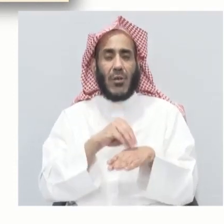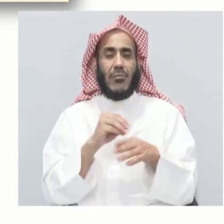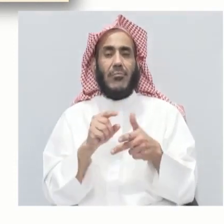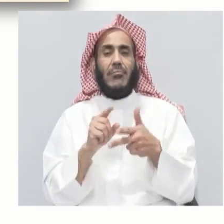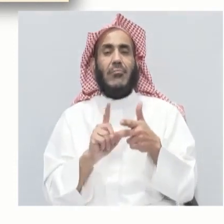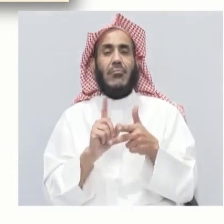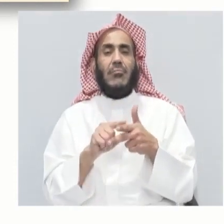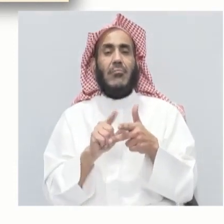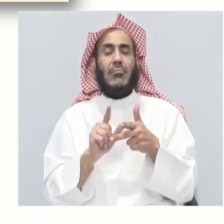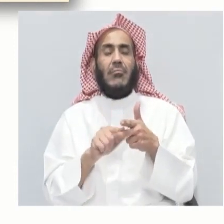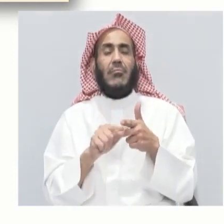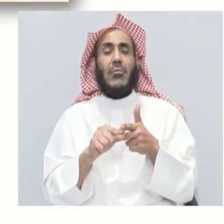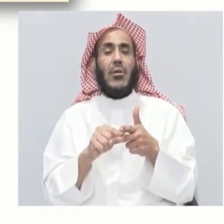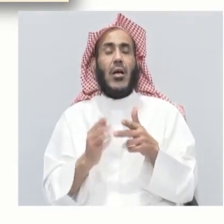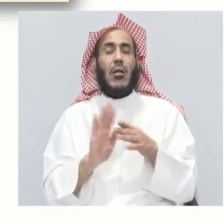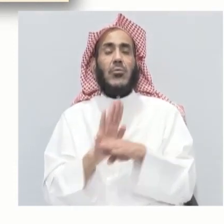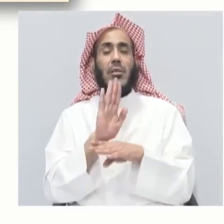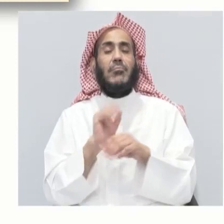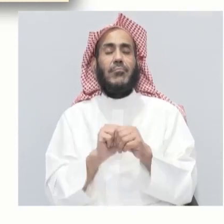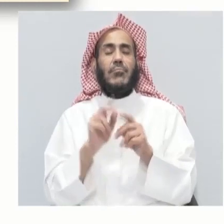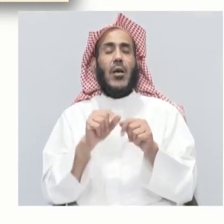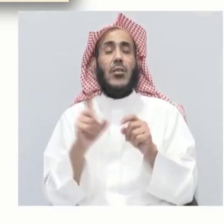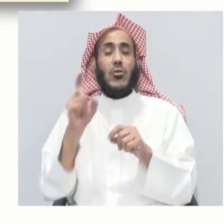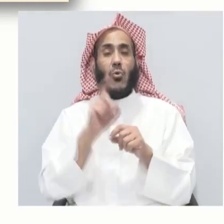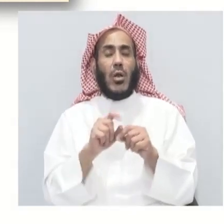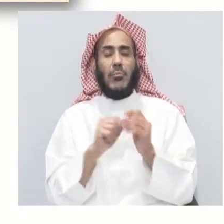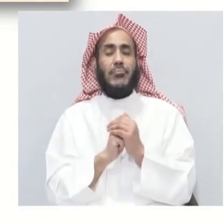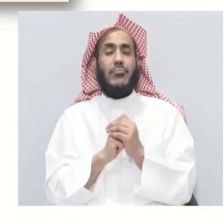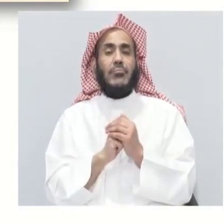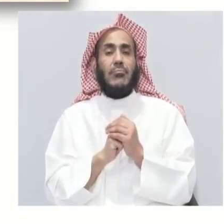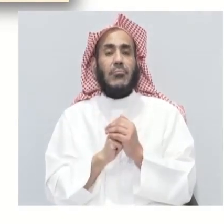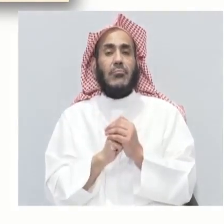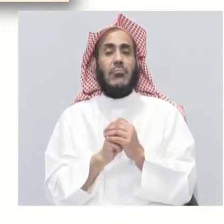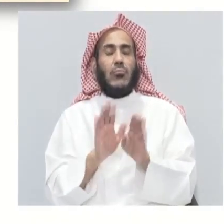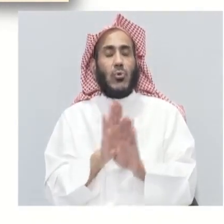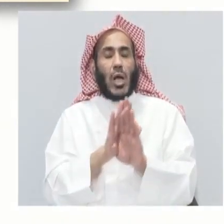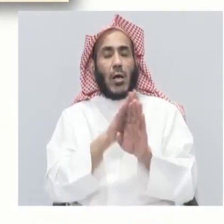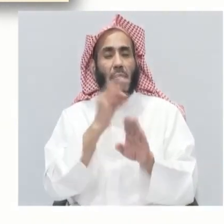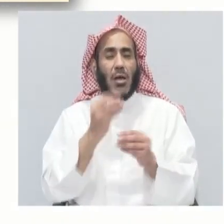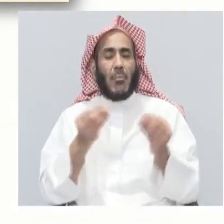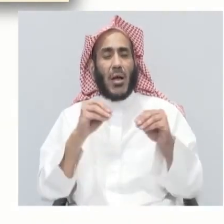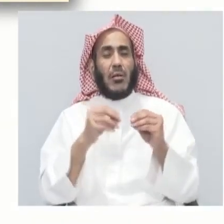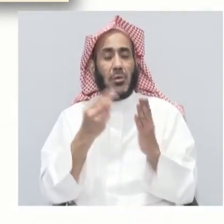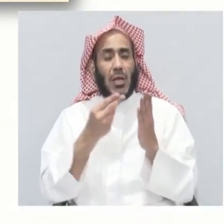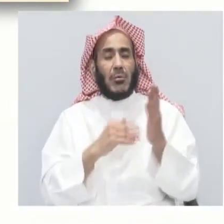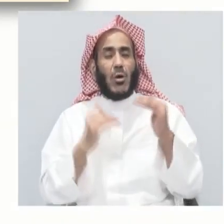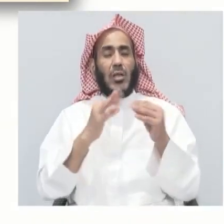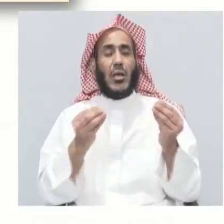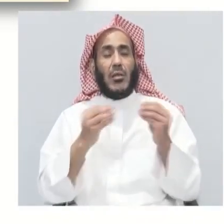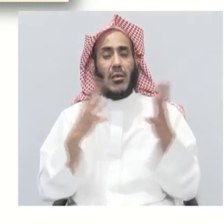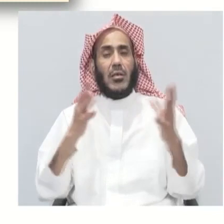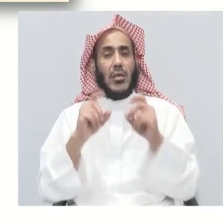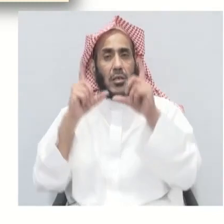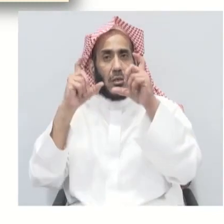من على حالات المصعد هذا بالنسبه لهذا السؤال وهو يعني يدعم مفاهيمك اكثر بكتابه معادلات اكثر